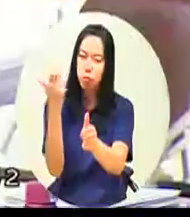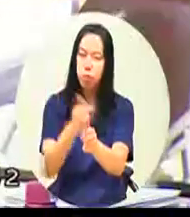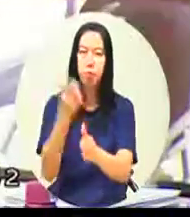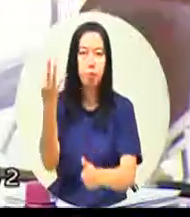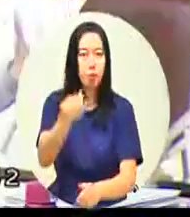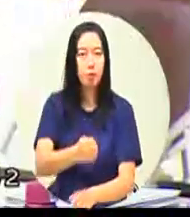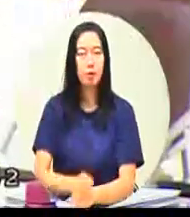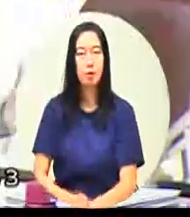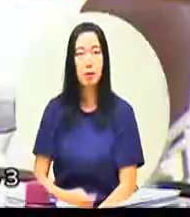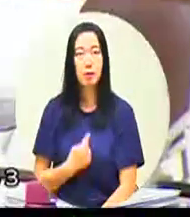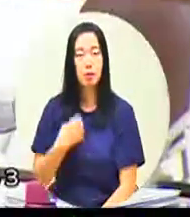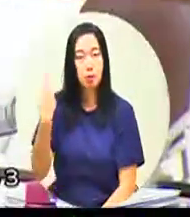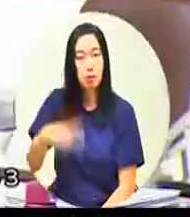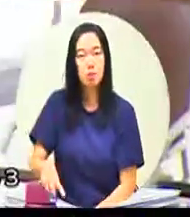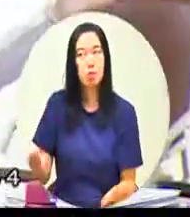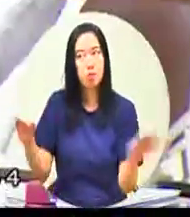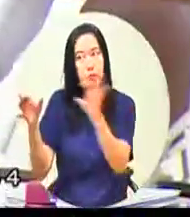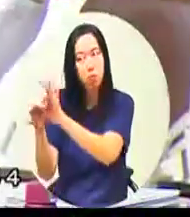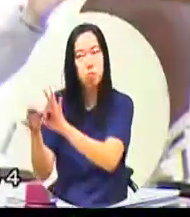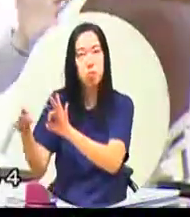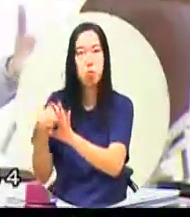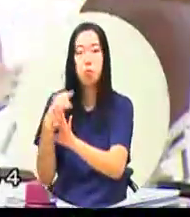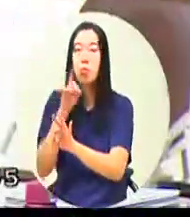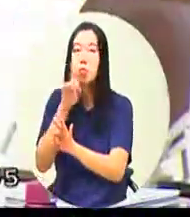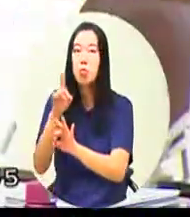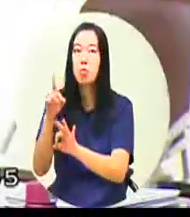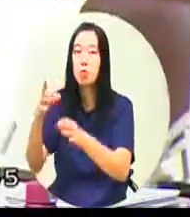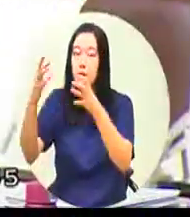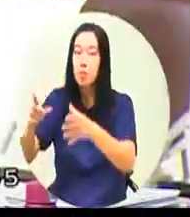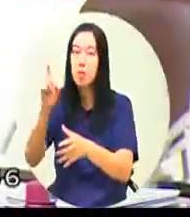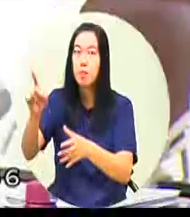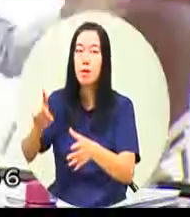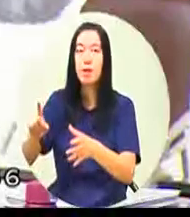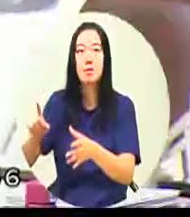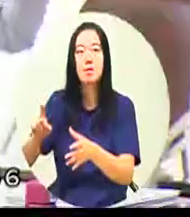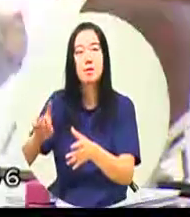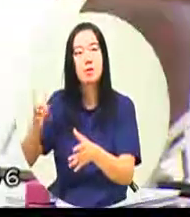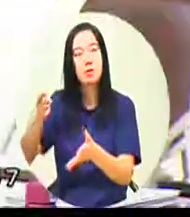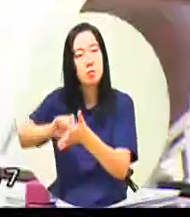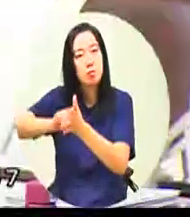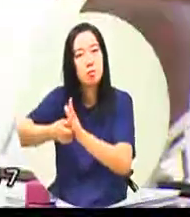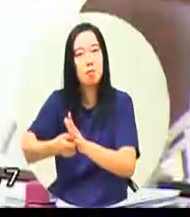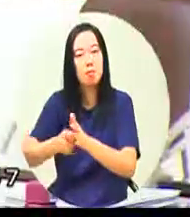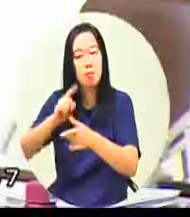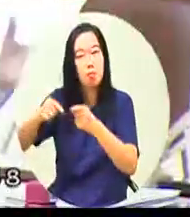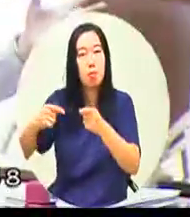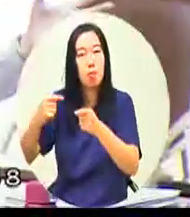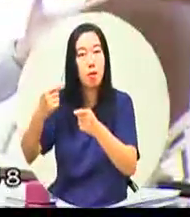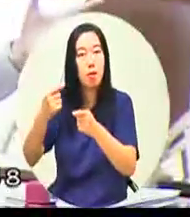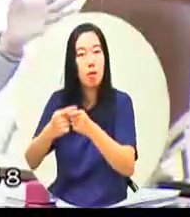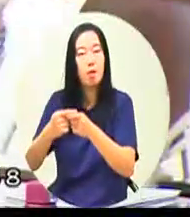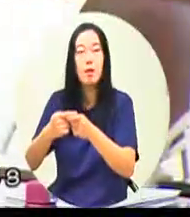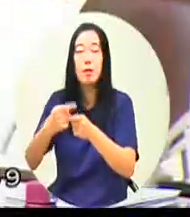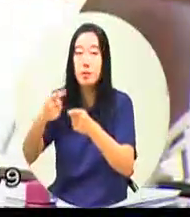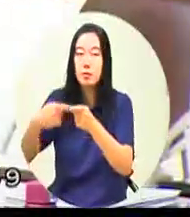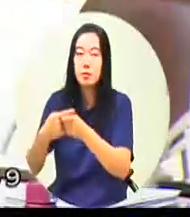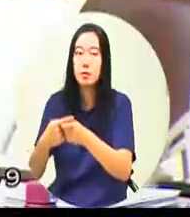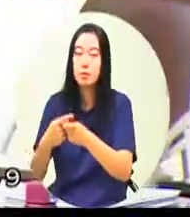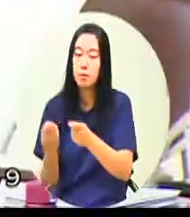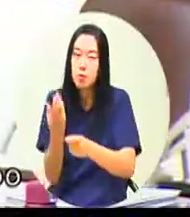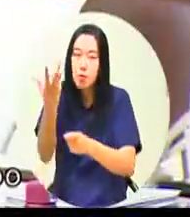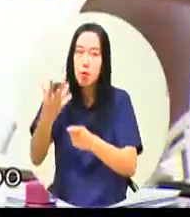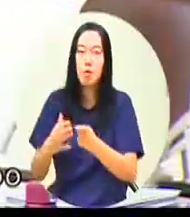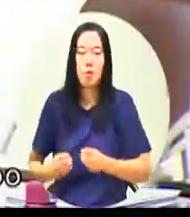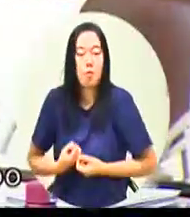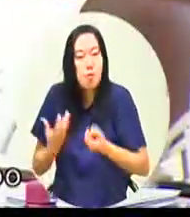我们是不是可以来连结办一场嘉年华，就在我们的看在哪一个地方雄